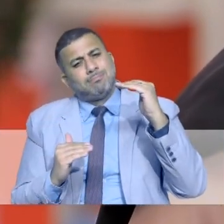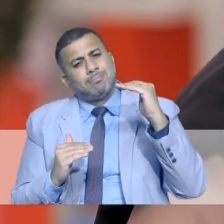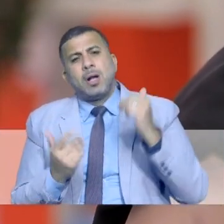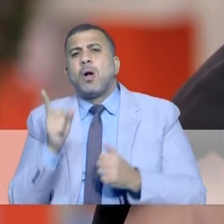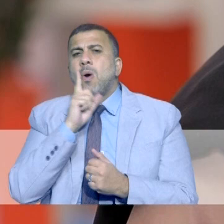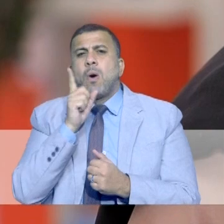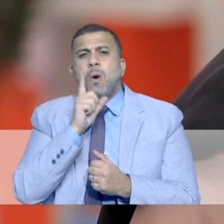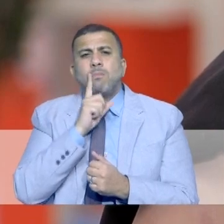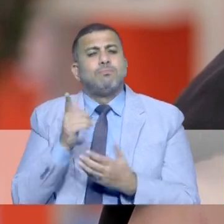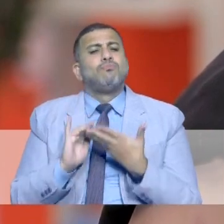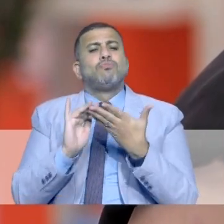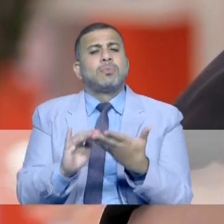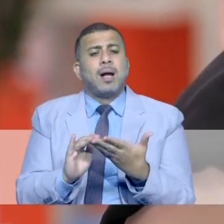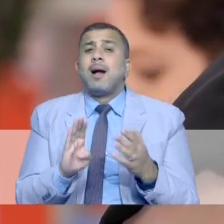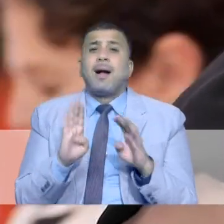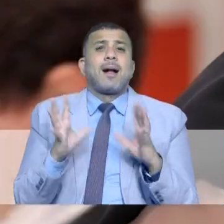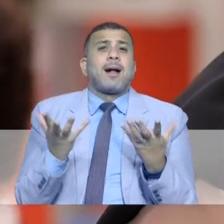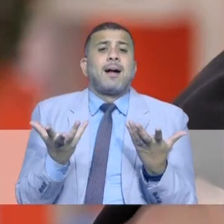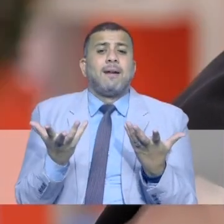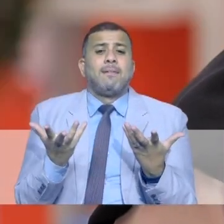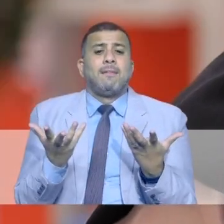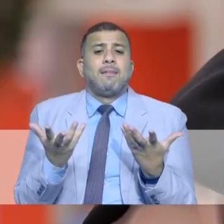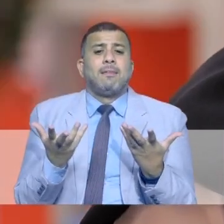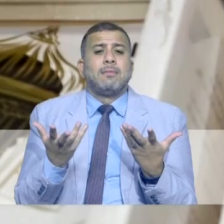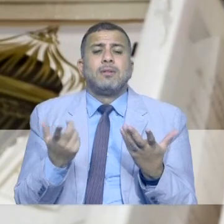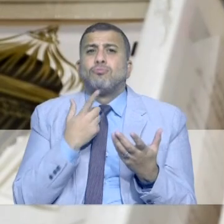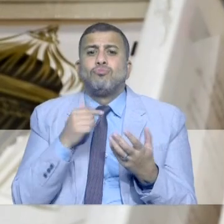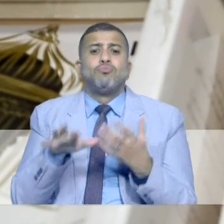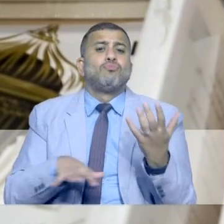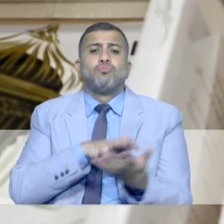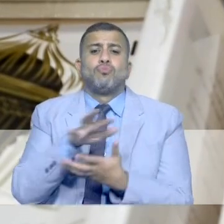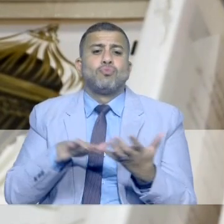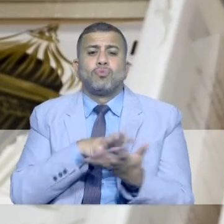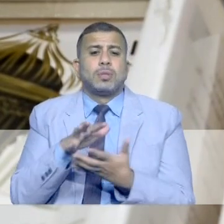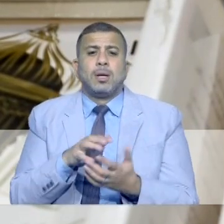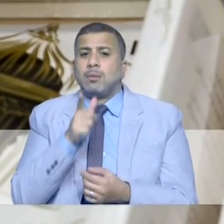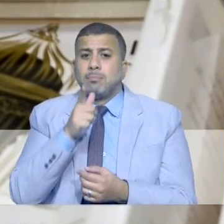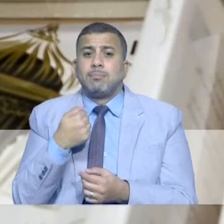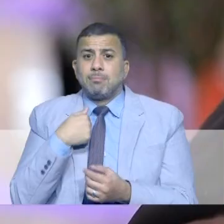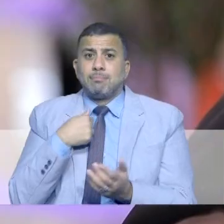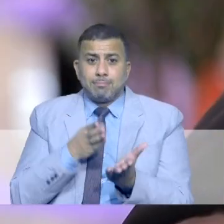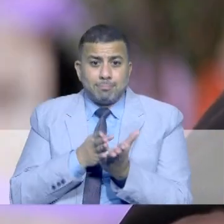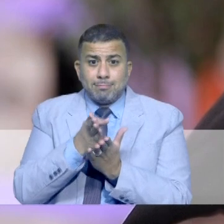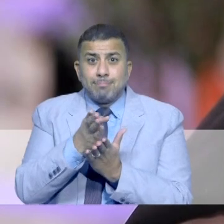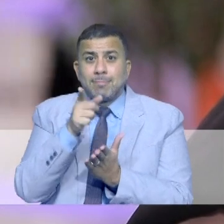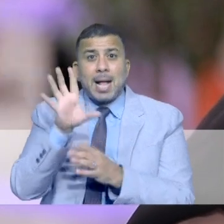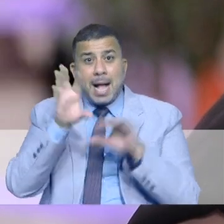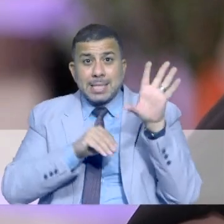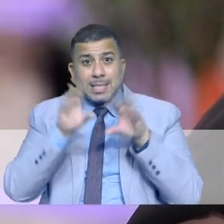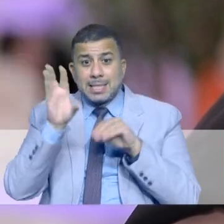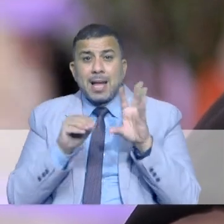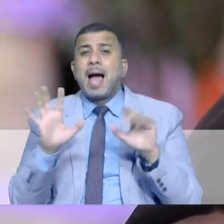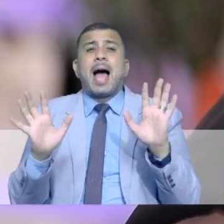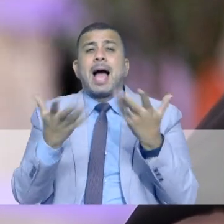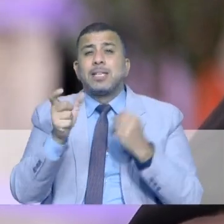فلجأت الأمه عشان أن هي تساعده كيف أن تتغلب على هالمشكلة اللي عندها. فالتوجه اللي أنا أتوجه فيه من هاي القصة أن أي